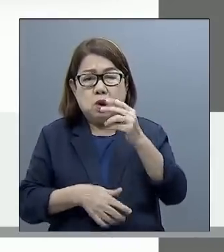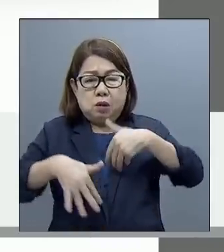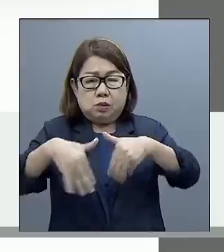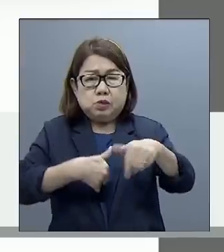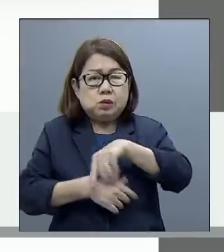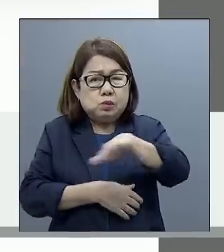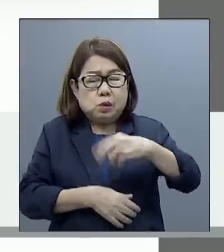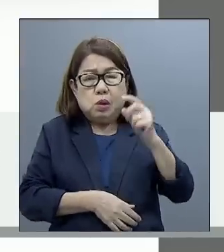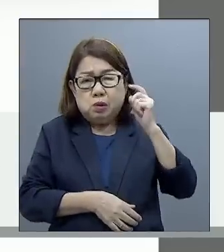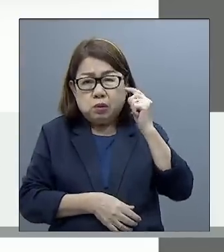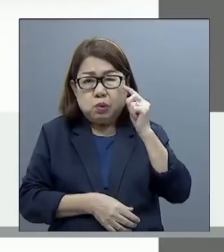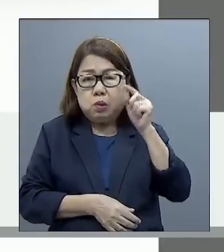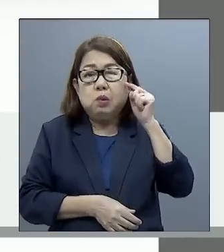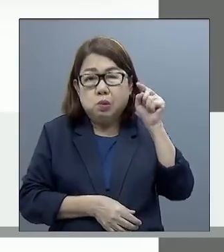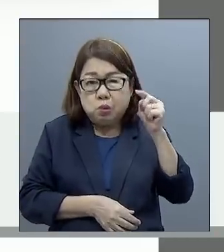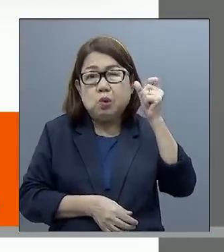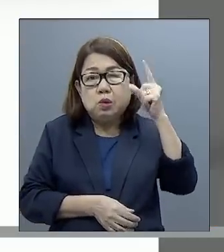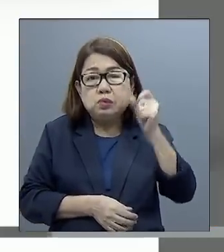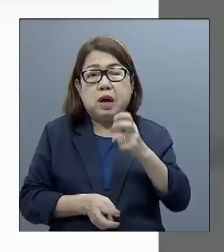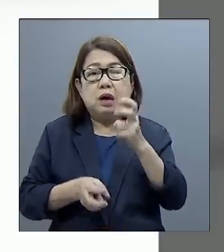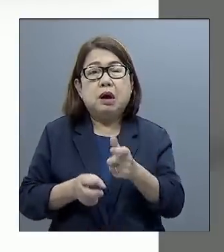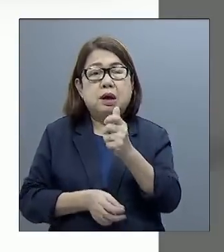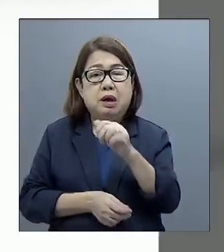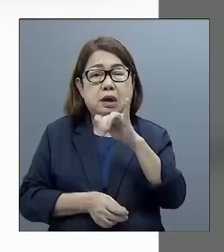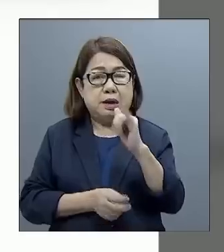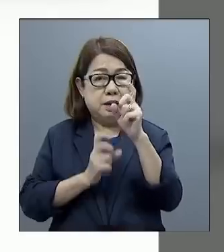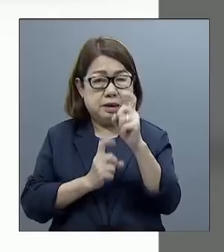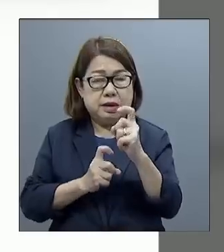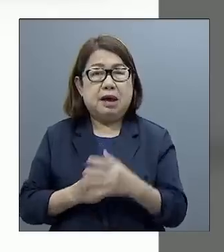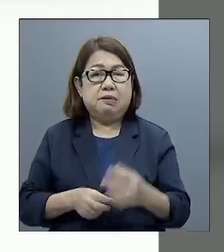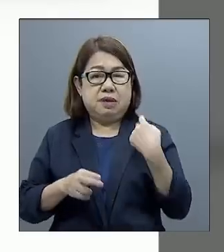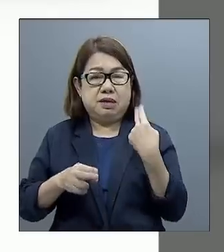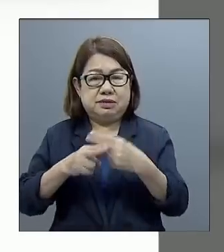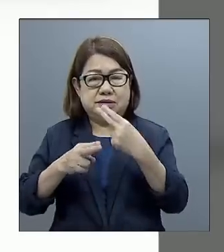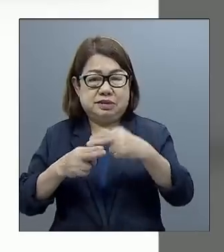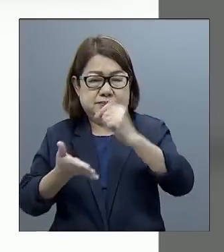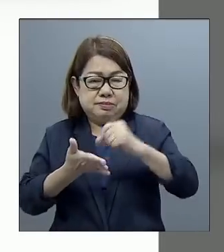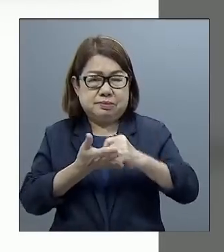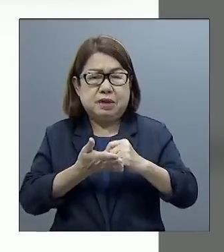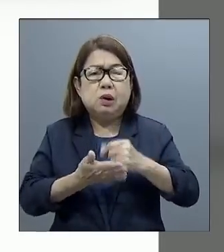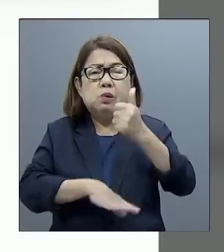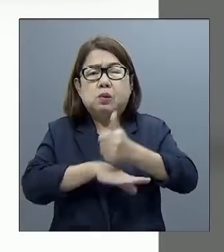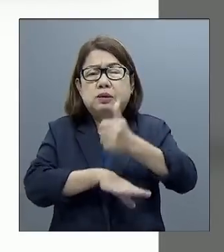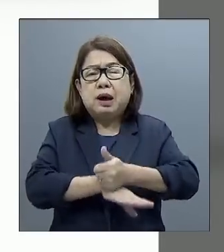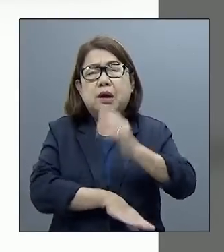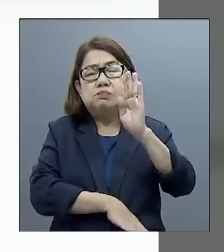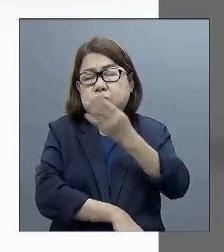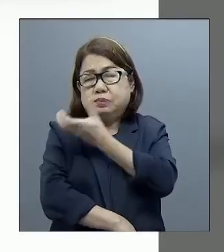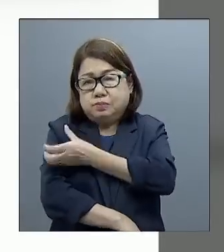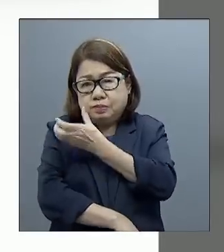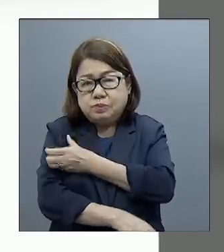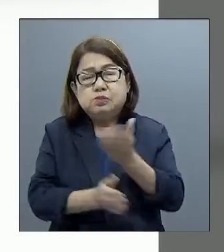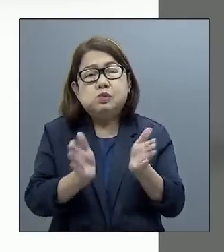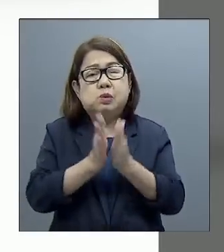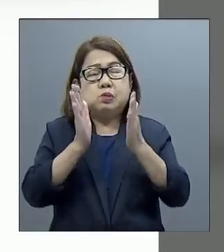นี้ซึ่งคนที่เข้าร่วมลงชื่อนะคะมีทั้งสตีฟวอชเนียกผู้ร่วมก่อตั้งบริษัท Apple แล้วก็อีลอนมัสมหาเศรษฐีระดับโลกซึ่งอา